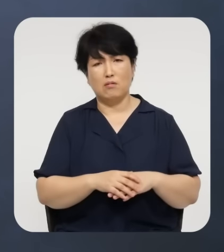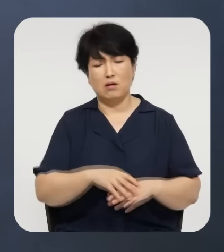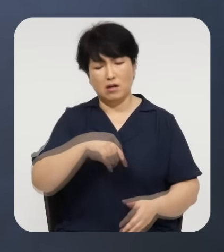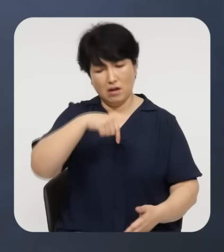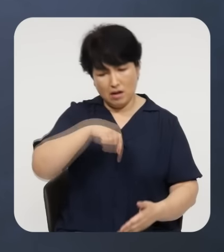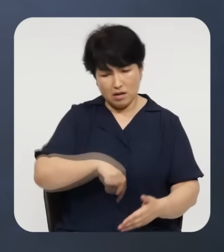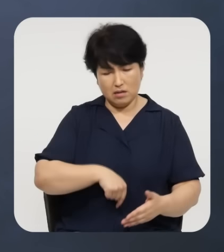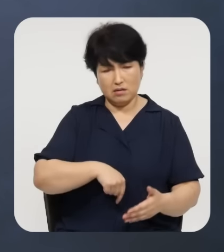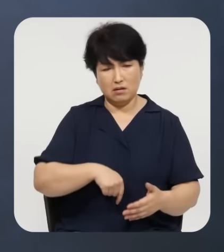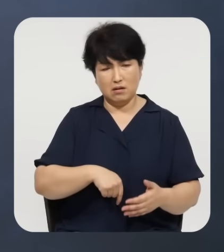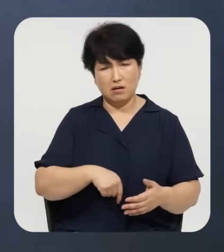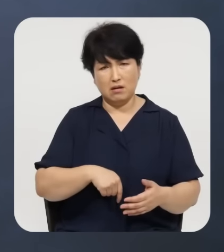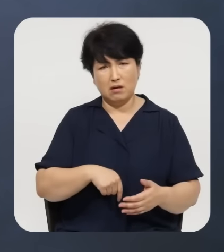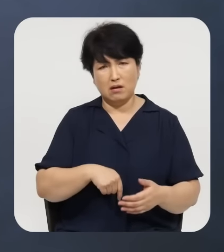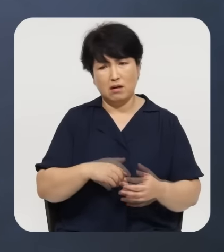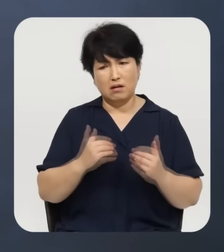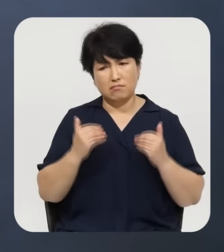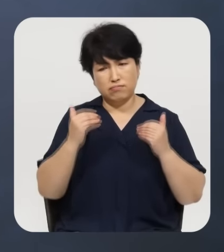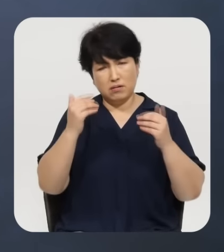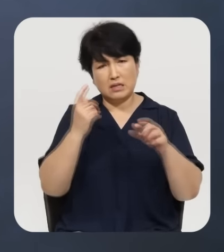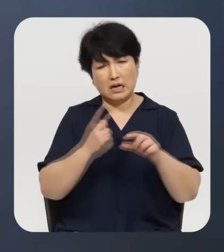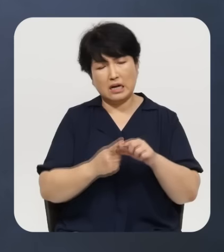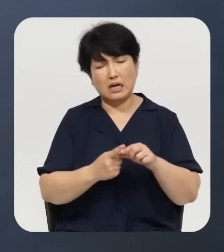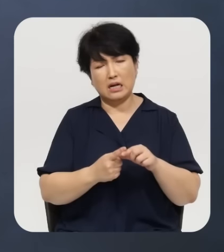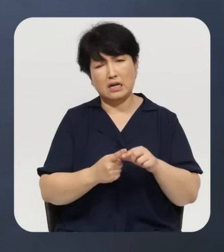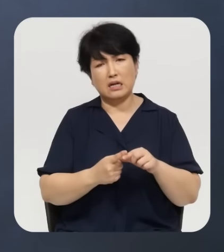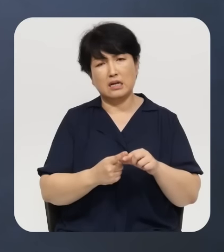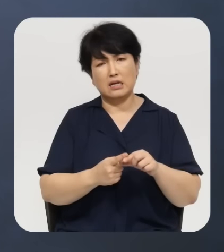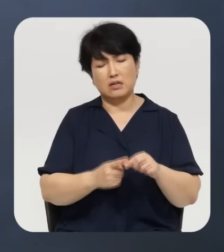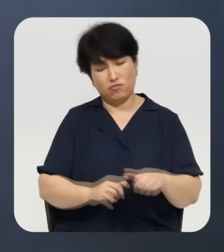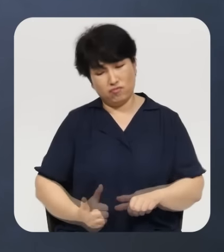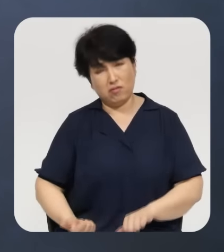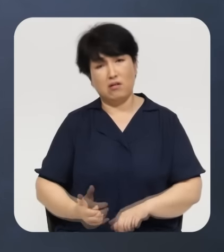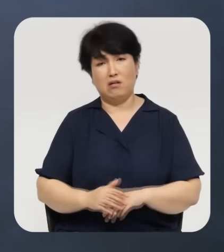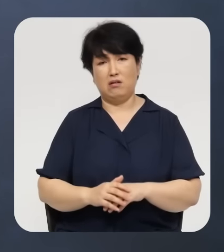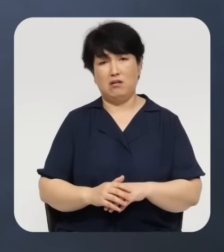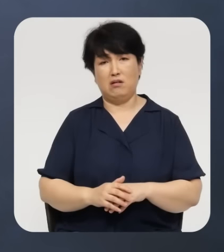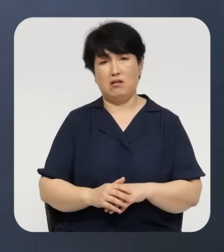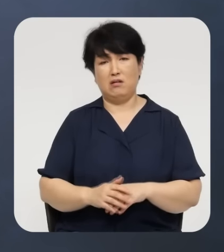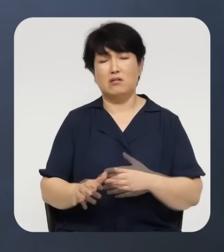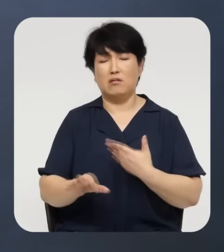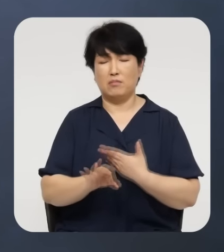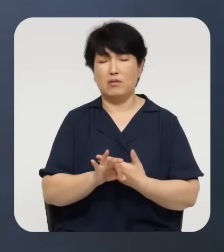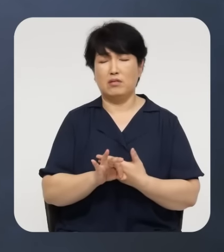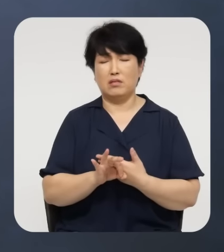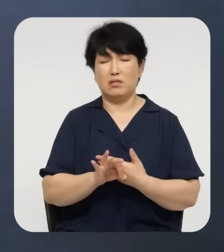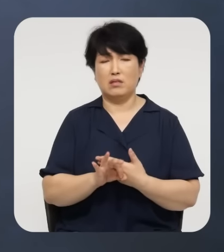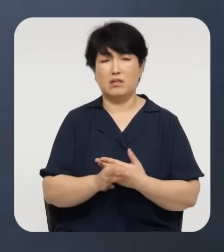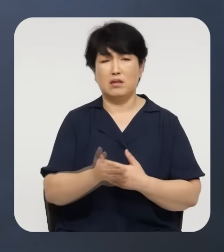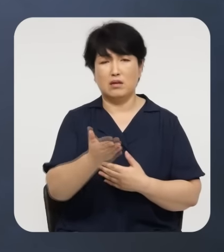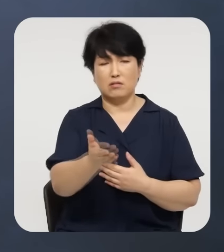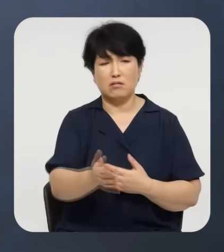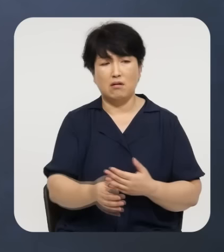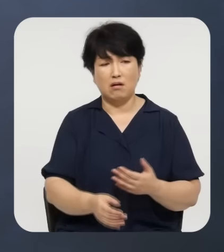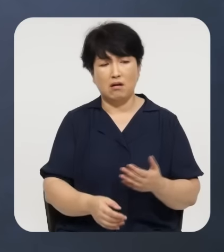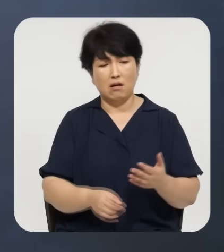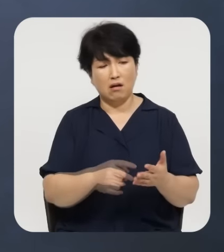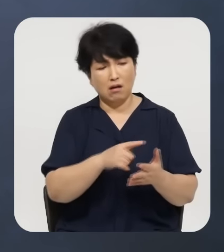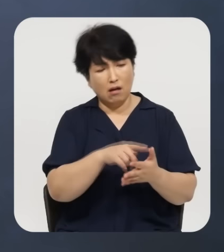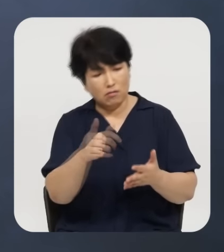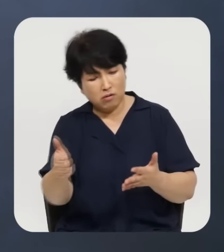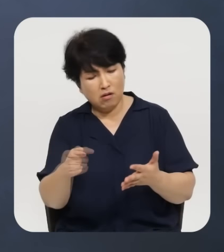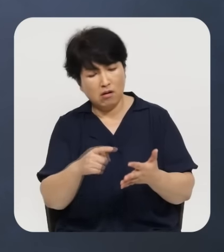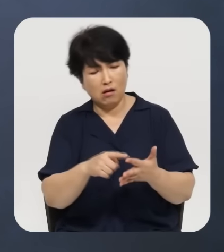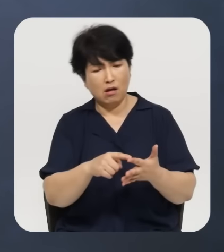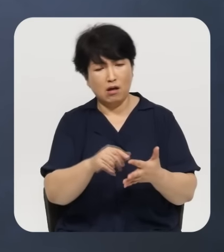뱃속에서 이제 유산을 하거나 이래 되면 이제 더 큰 자기는 트라우마에 빠지게 된다. 한 명도